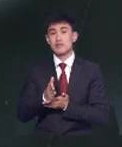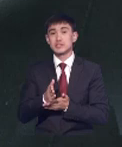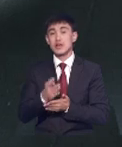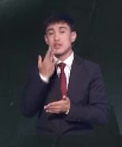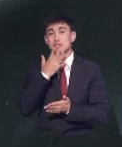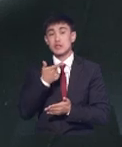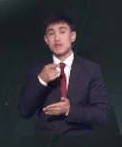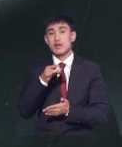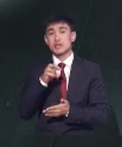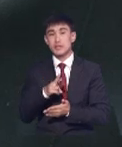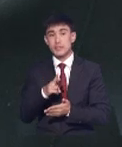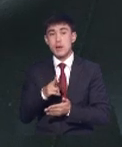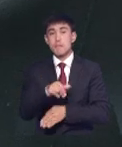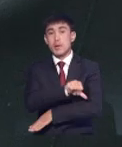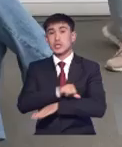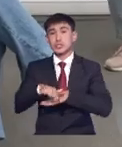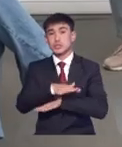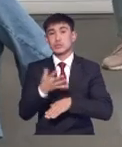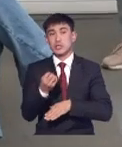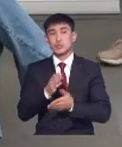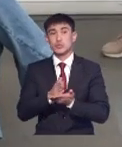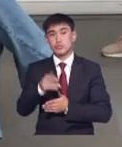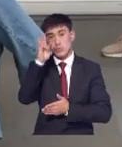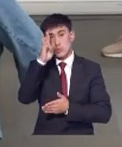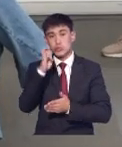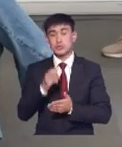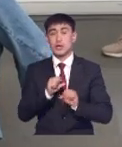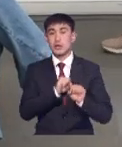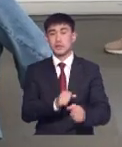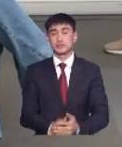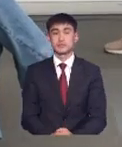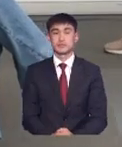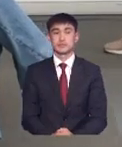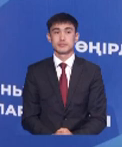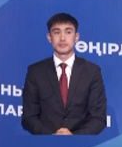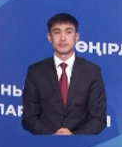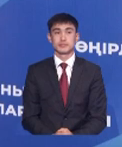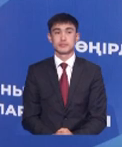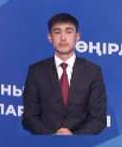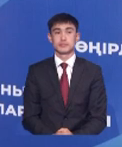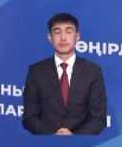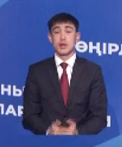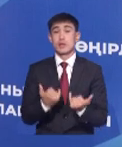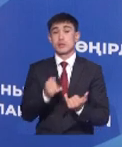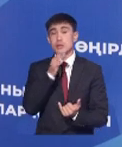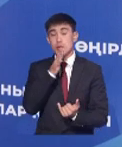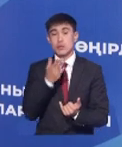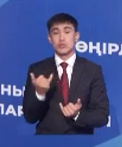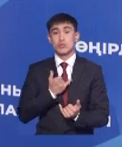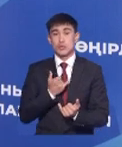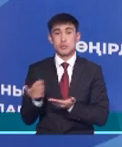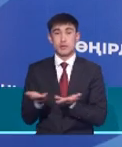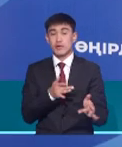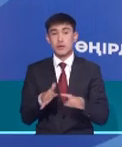в Национальную гвардию, в пограничную, а также службу государственной охраны. На данный момент у нас уже призывная